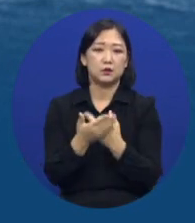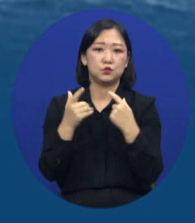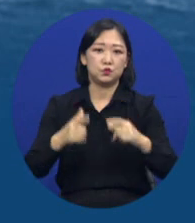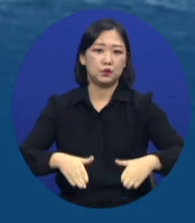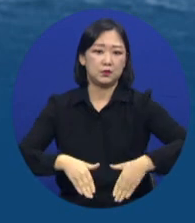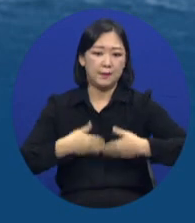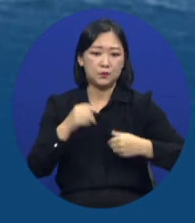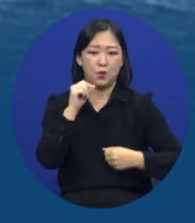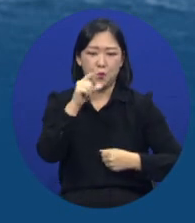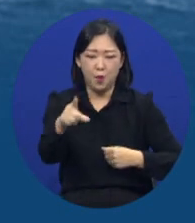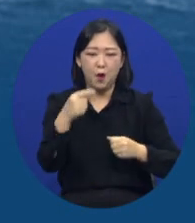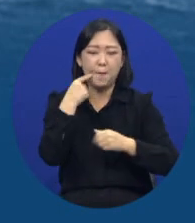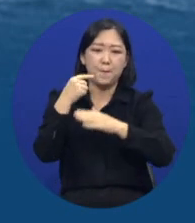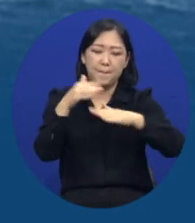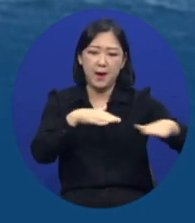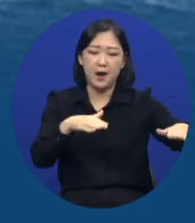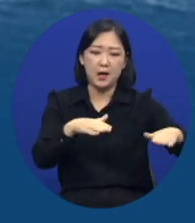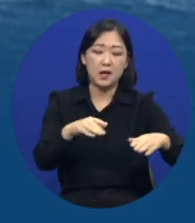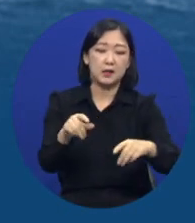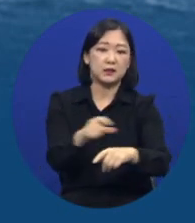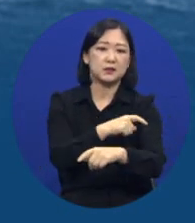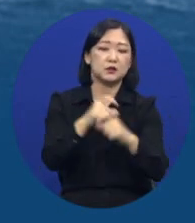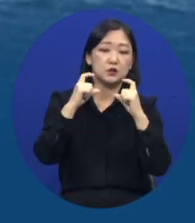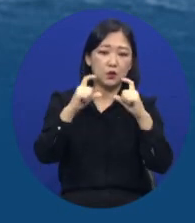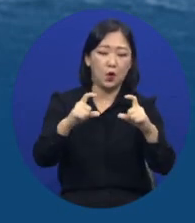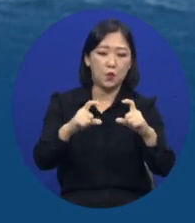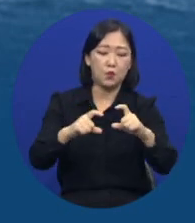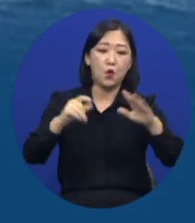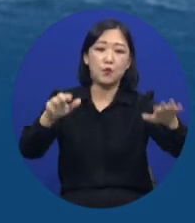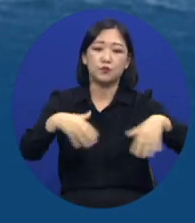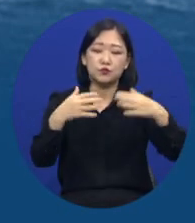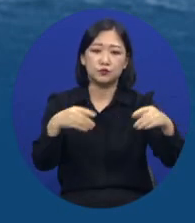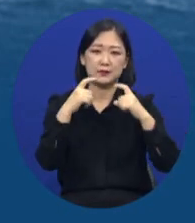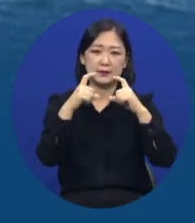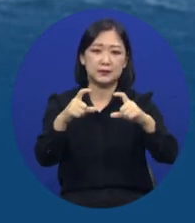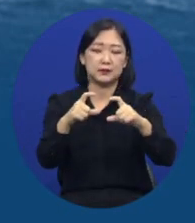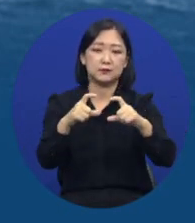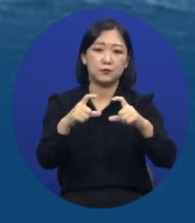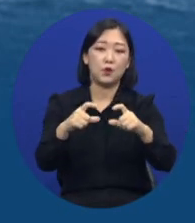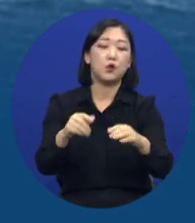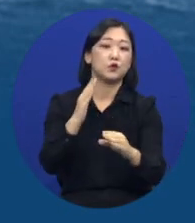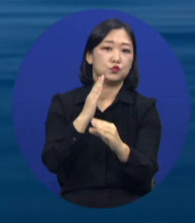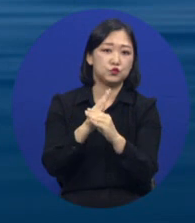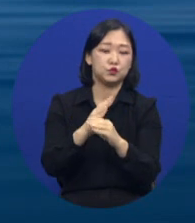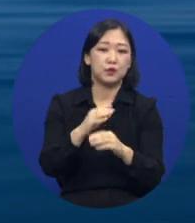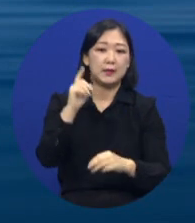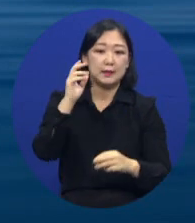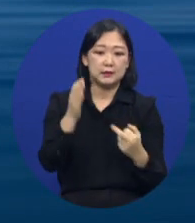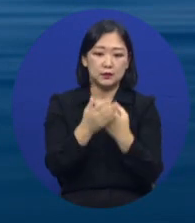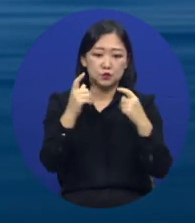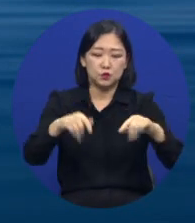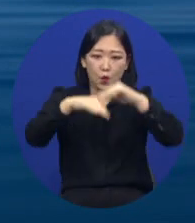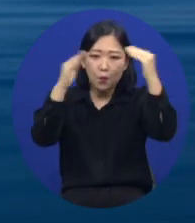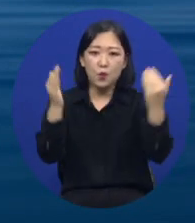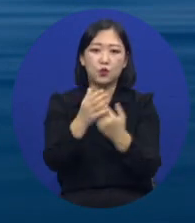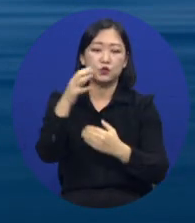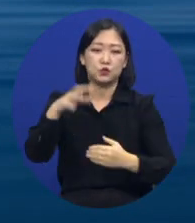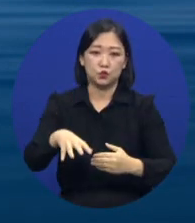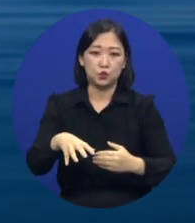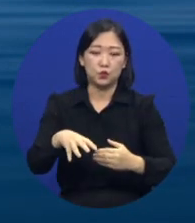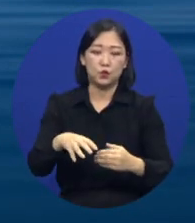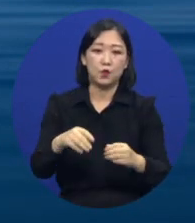남쪽 먼바다에는 태풍경보가, 그 밖의 해상에는 풍랑특보가 발효 중입니다. 내일 제주도 전 해상으로